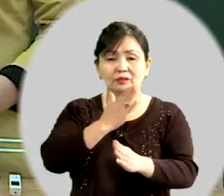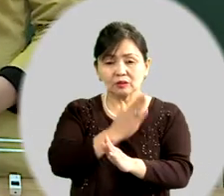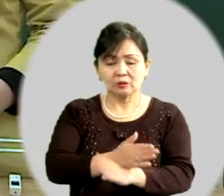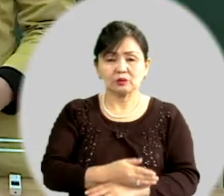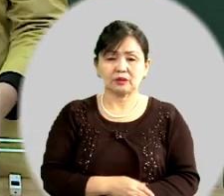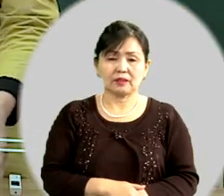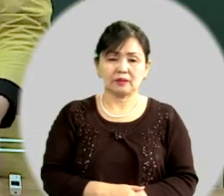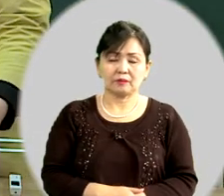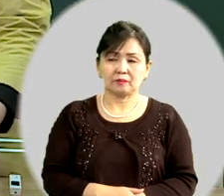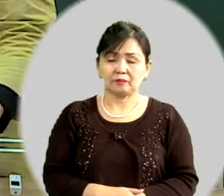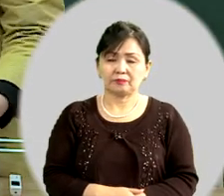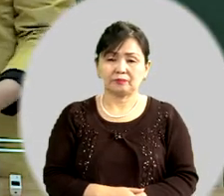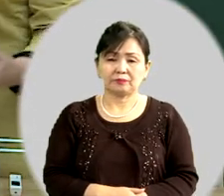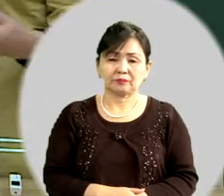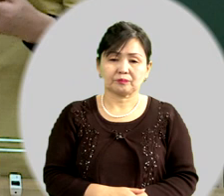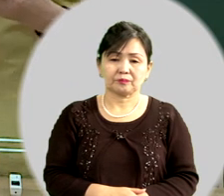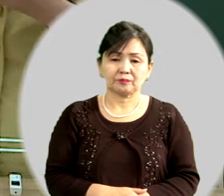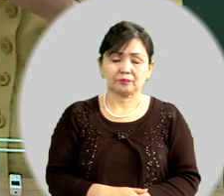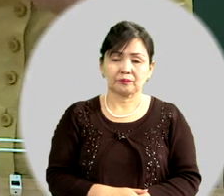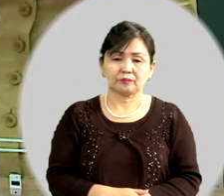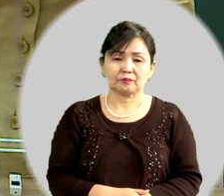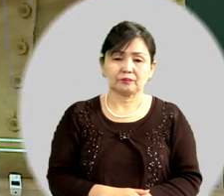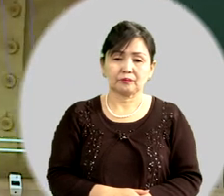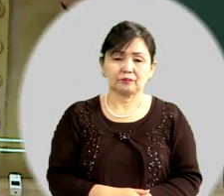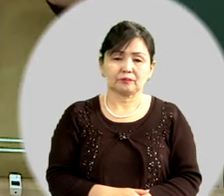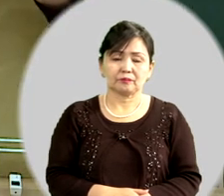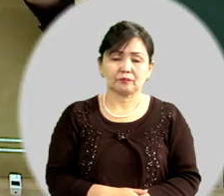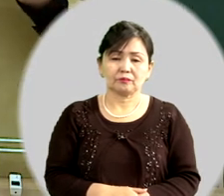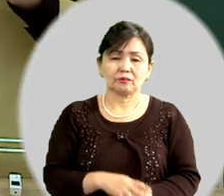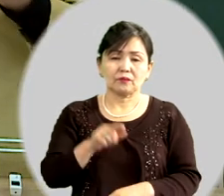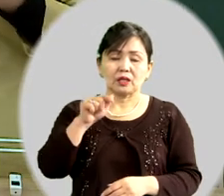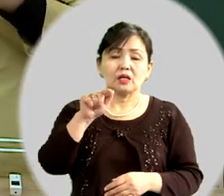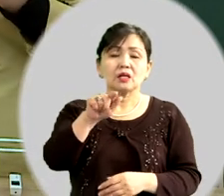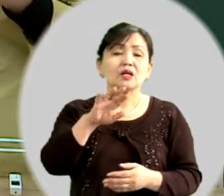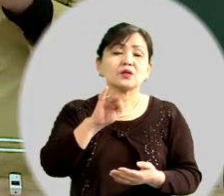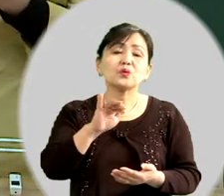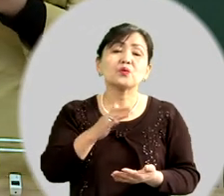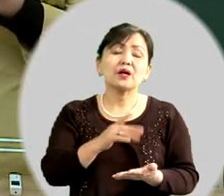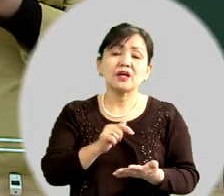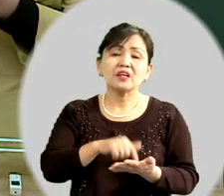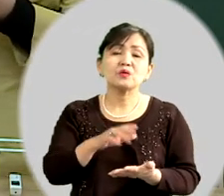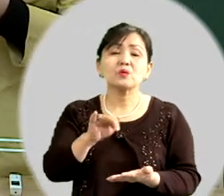хандуулахыг хүсэж байна. За, энэ ямар бит вэ? Ажиглаарай хүүхдүүд ээ.